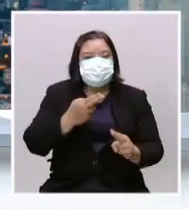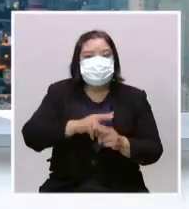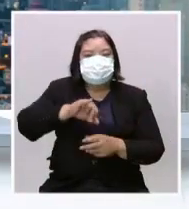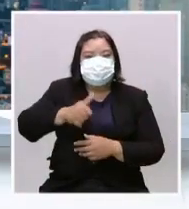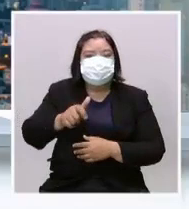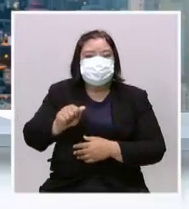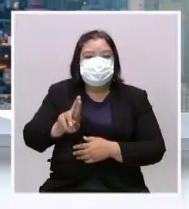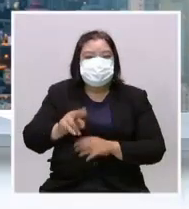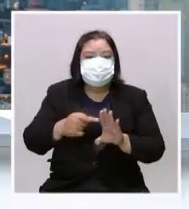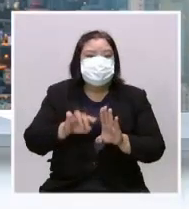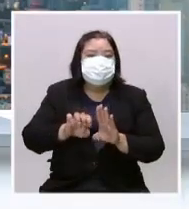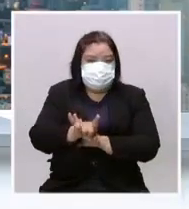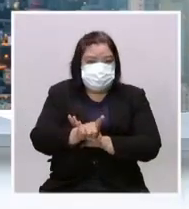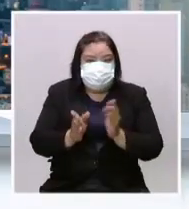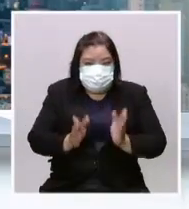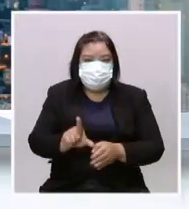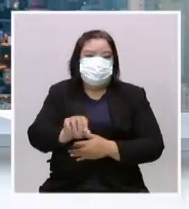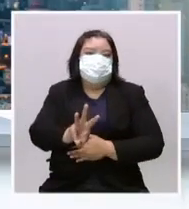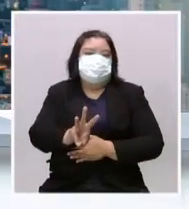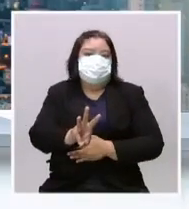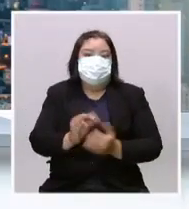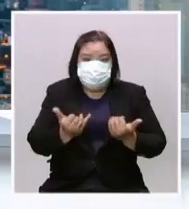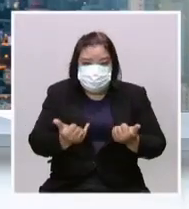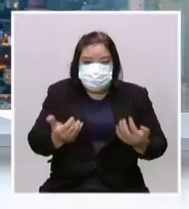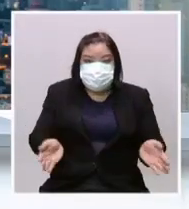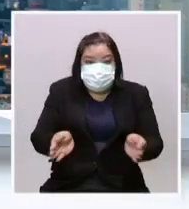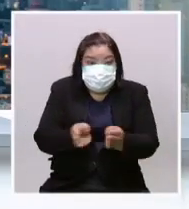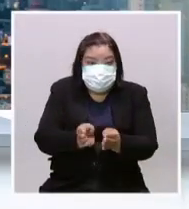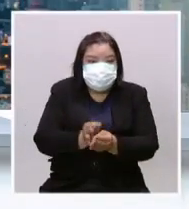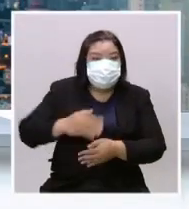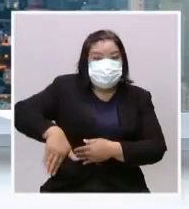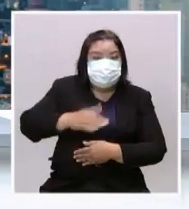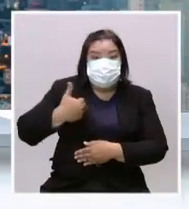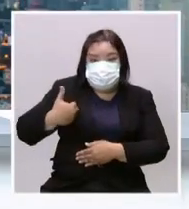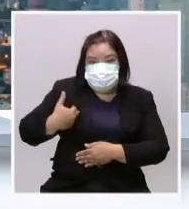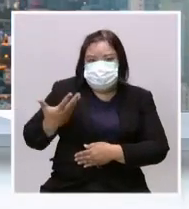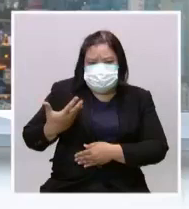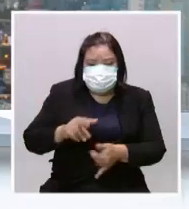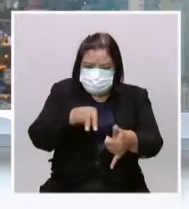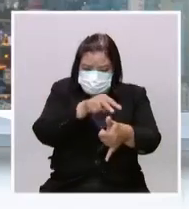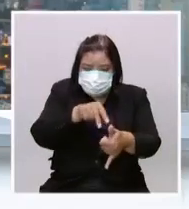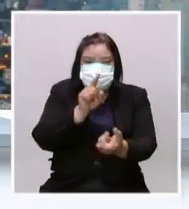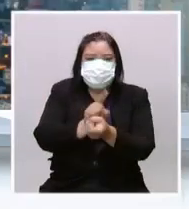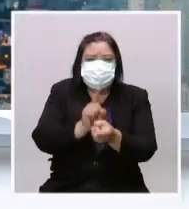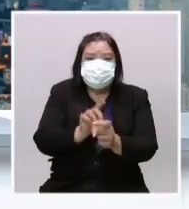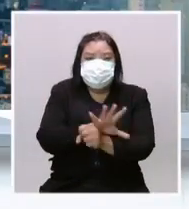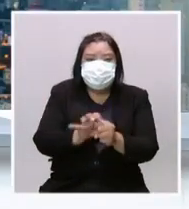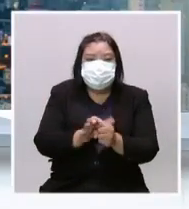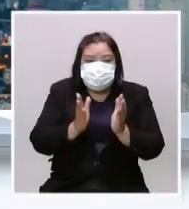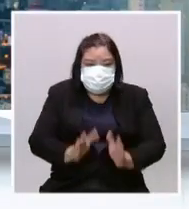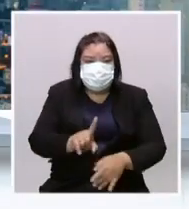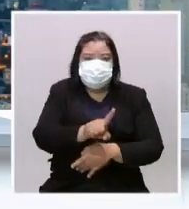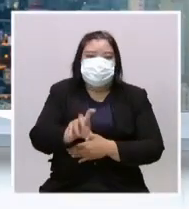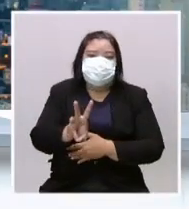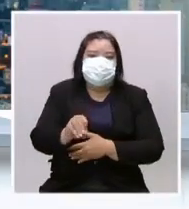เชื้อเพิ่มเติมอีก26รายรวมแล้วตอนนี้ค่ะคุณผู้ชมผู้ติดเชื้อนะคะที่มีการตรวจเจอมากกว่า160ราย